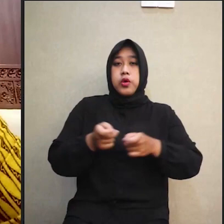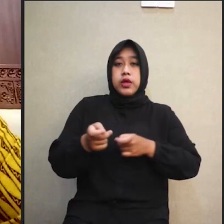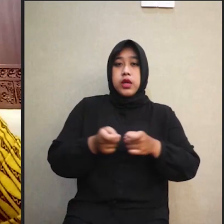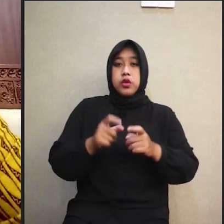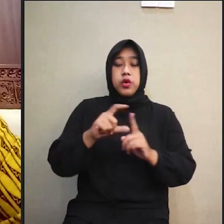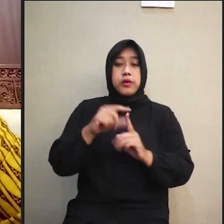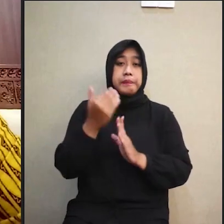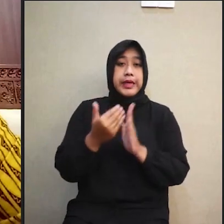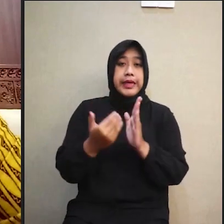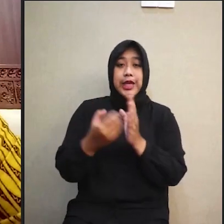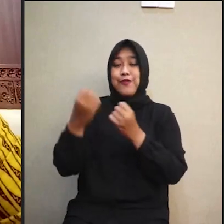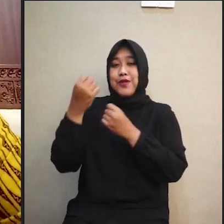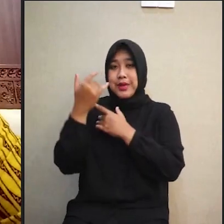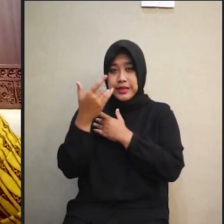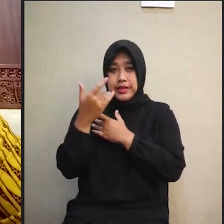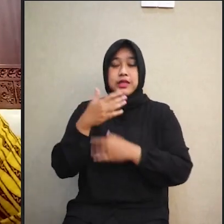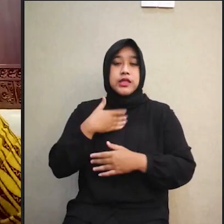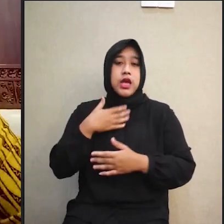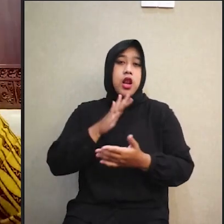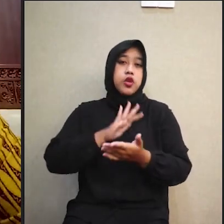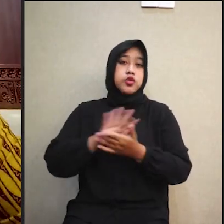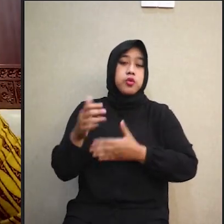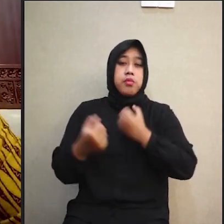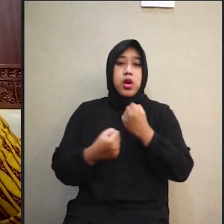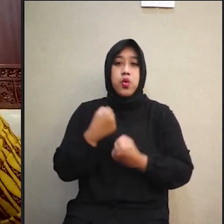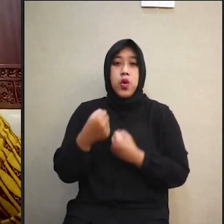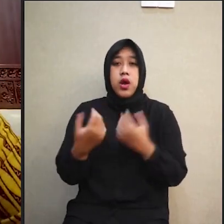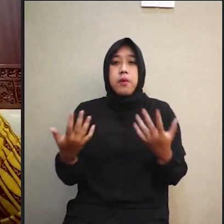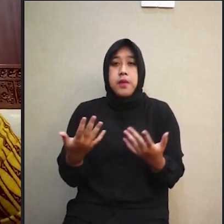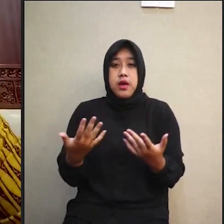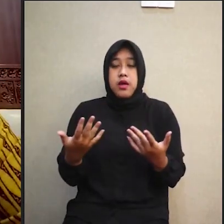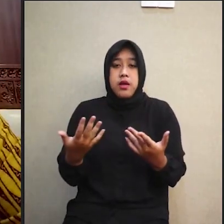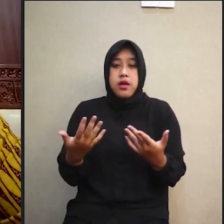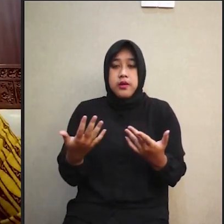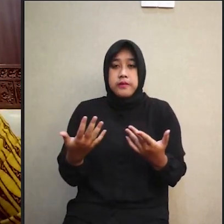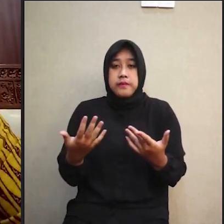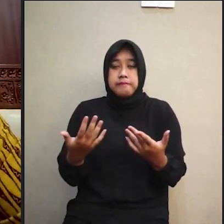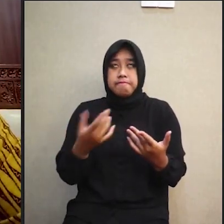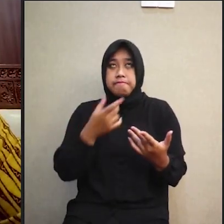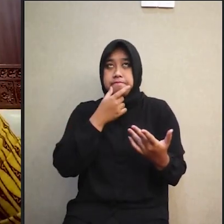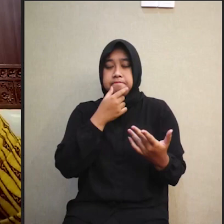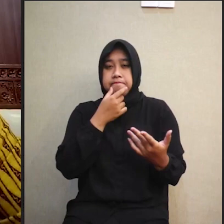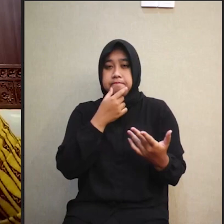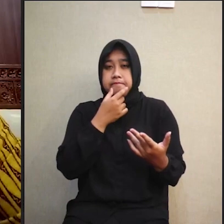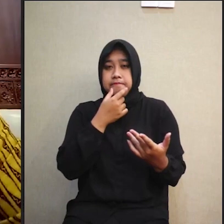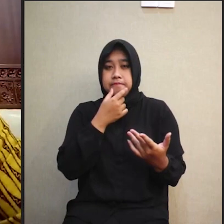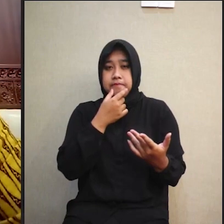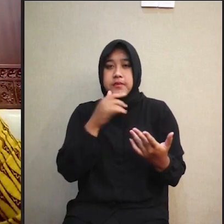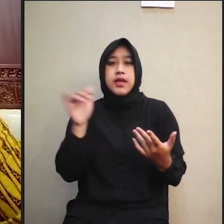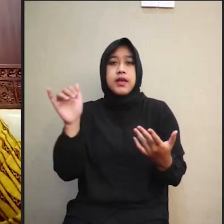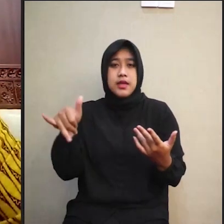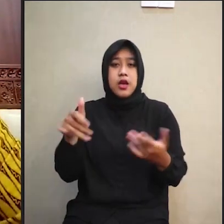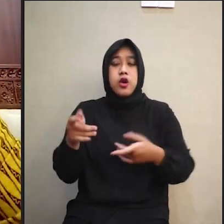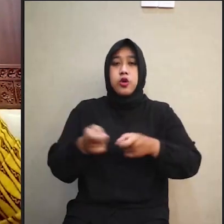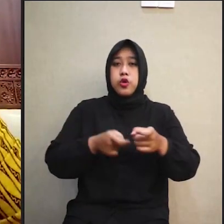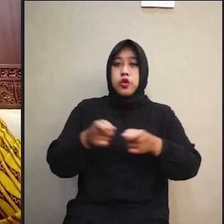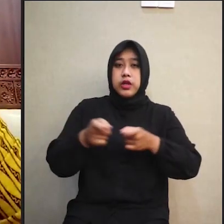ya saya melakukan apa namanya ya